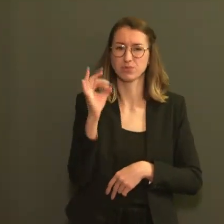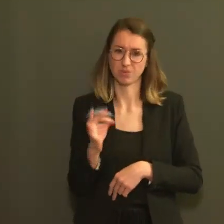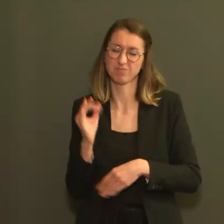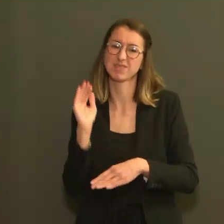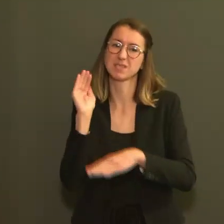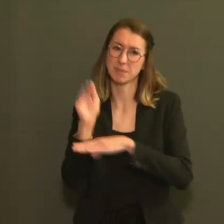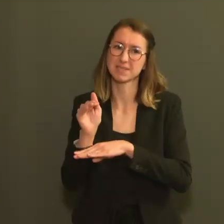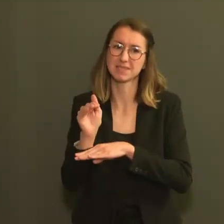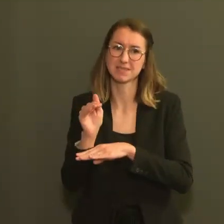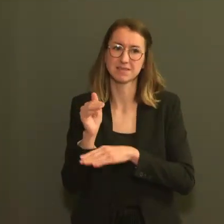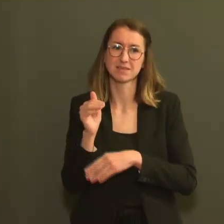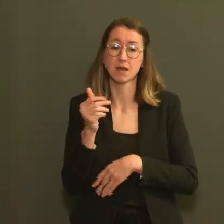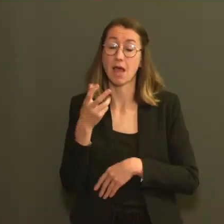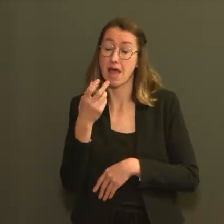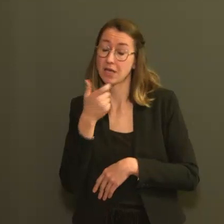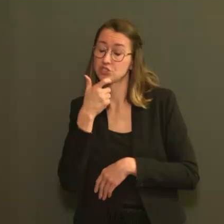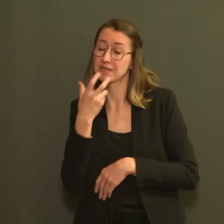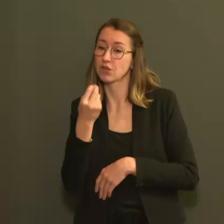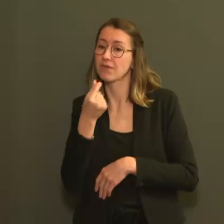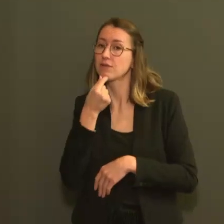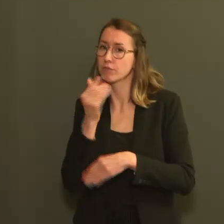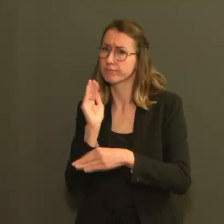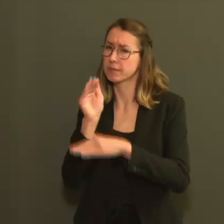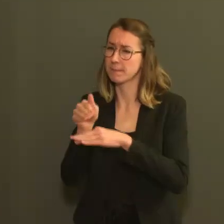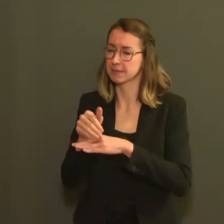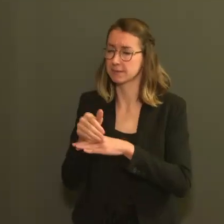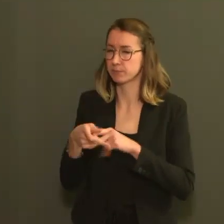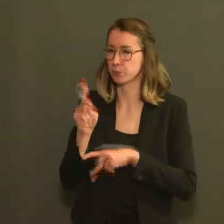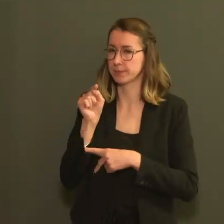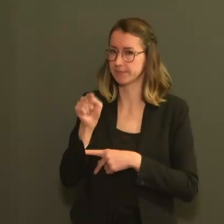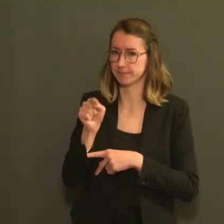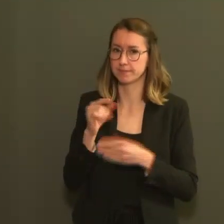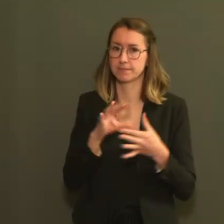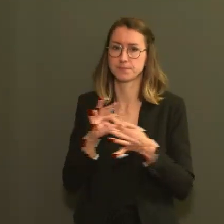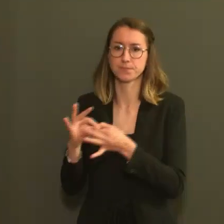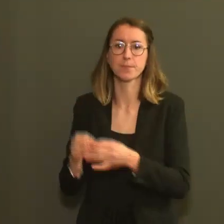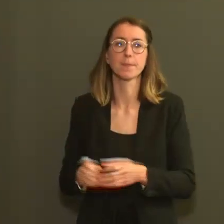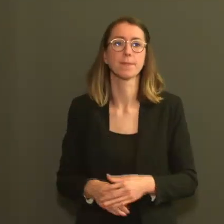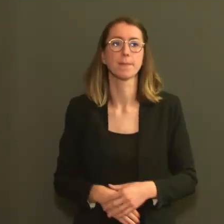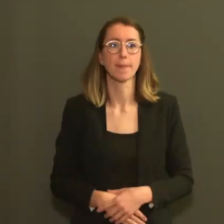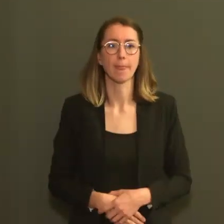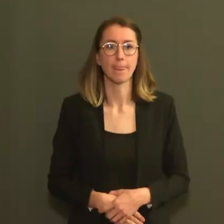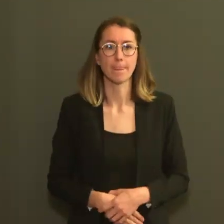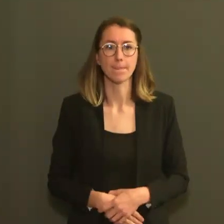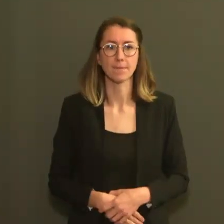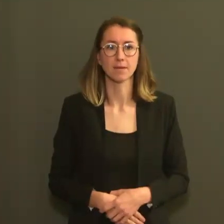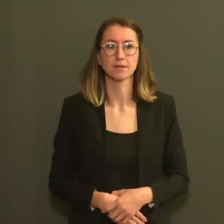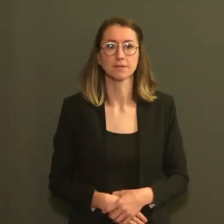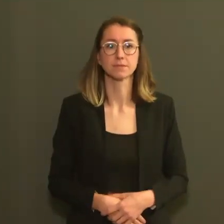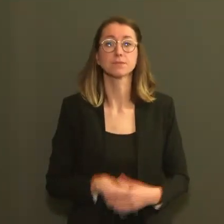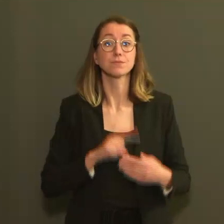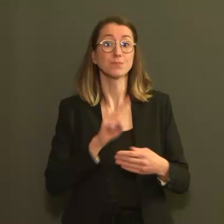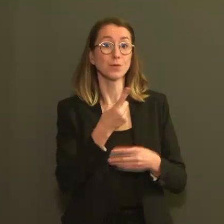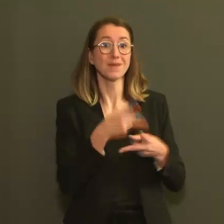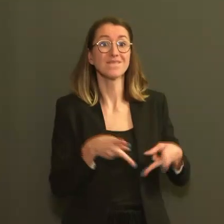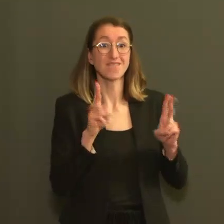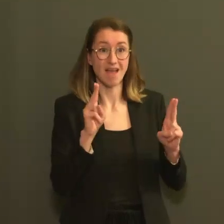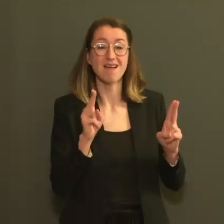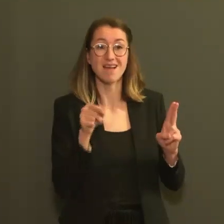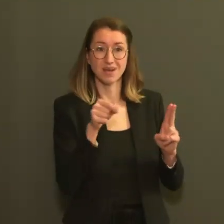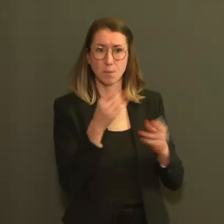La moitié des personnes décédées étaient âgées de 86 ans lors de la première vague. Actuellement, il s'agit